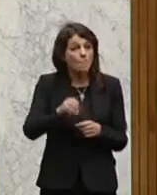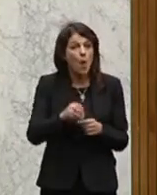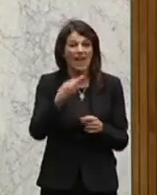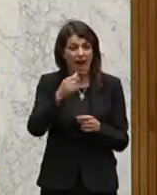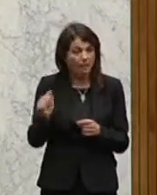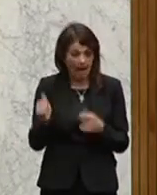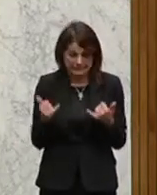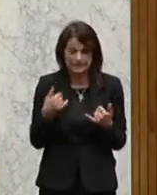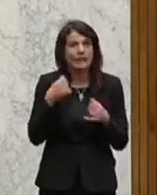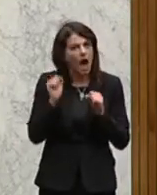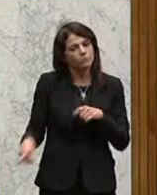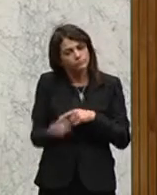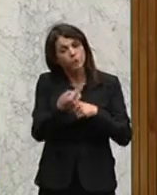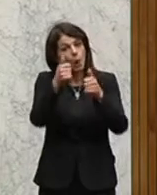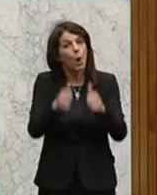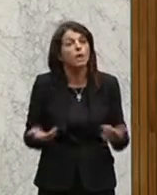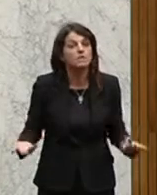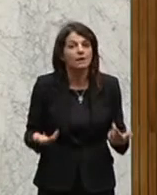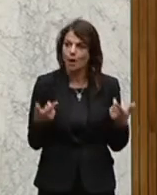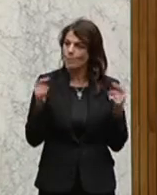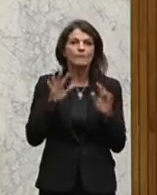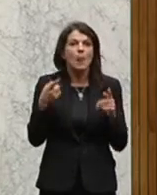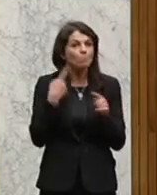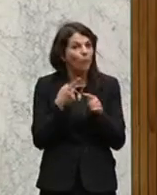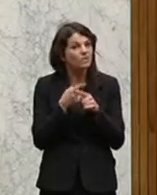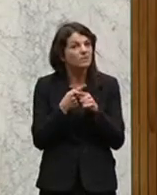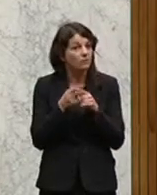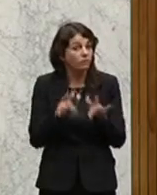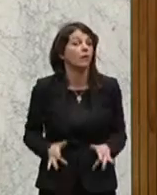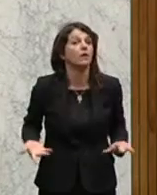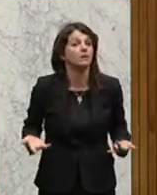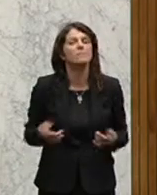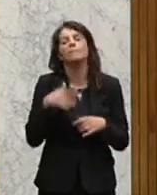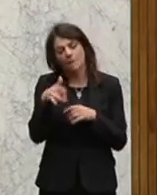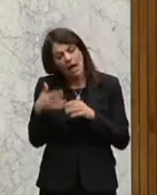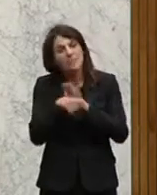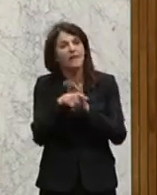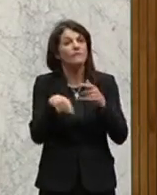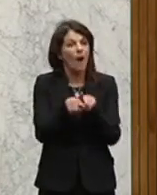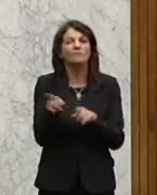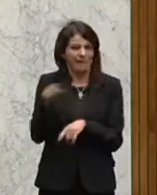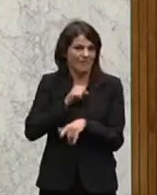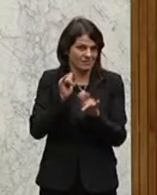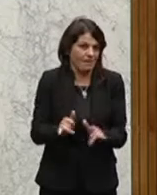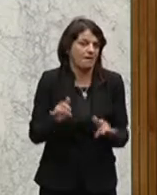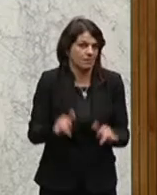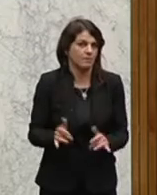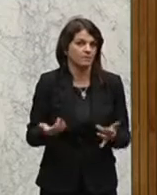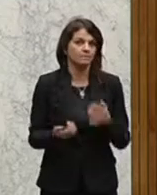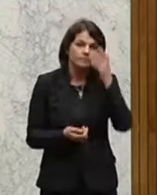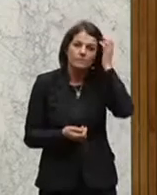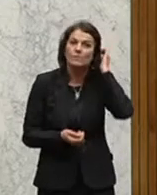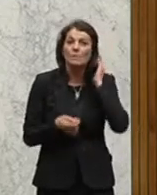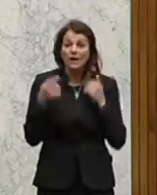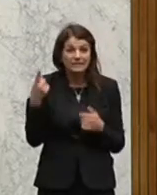Heta heute in Konkurs gehen lassen, würde das viele positive Effekte erzeugen, aber auch einige negative, die Sie fürchten. Und